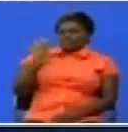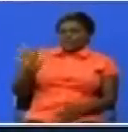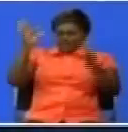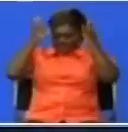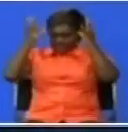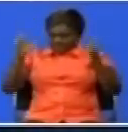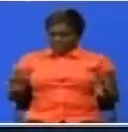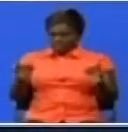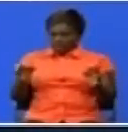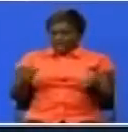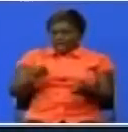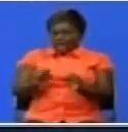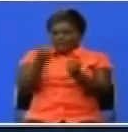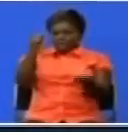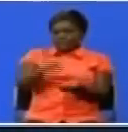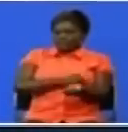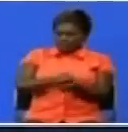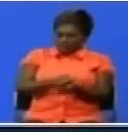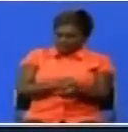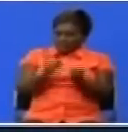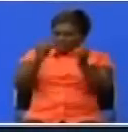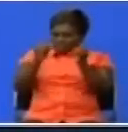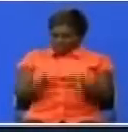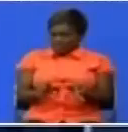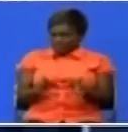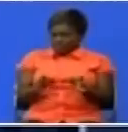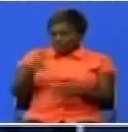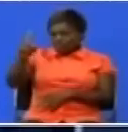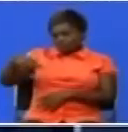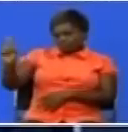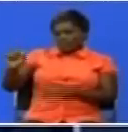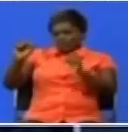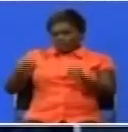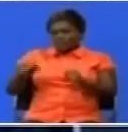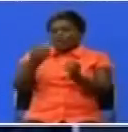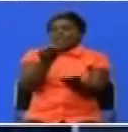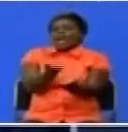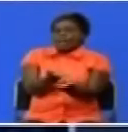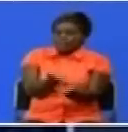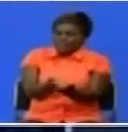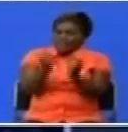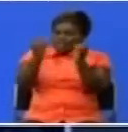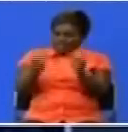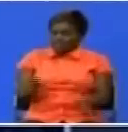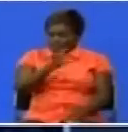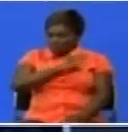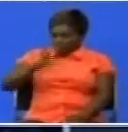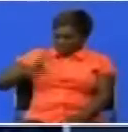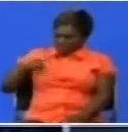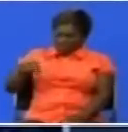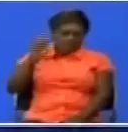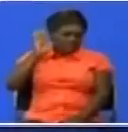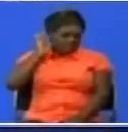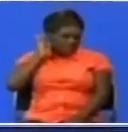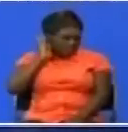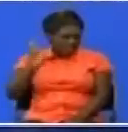wake utatolewa Ijumaa, na ikiwa atasakamwa na mtego huu, ana uwezo wa kukata rufaa, na ikiwa kamati iliyoundwa itamshinikiza